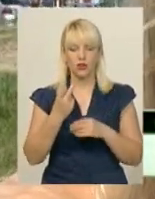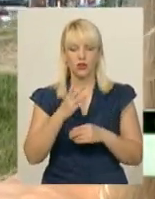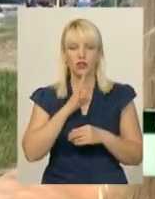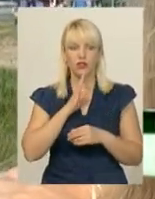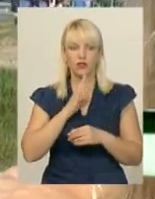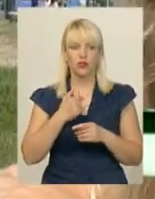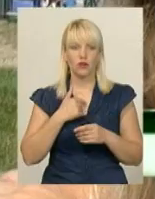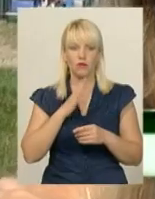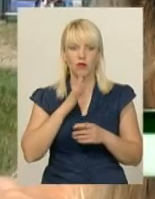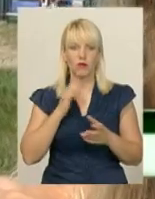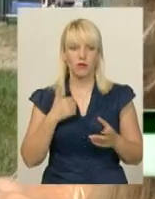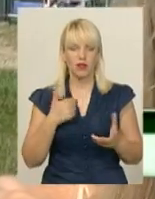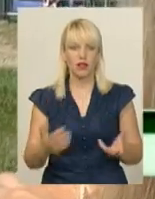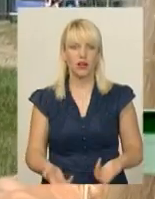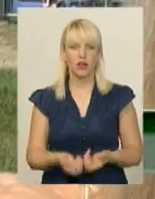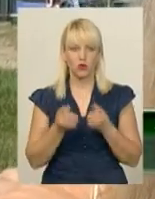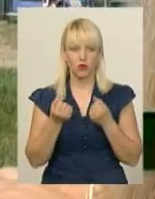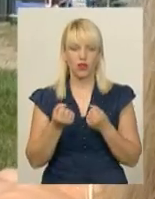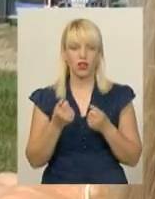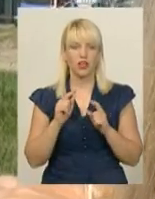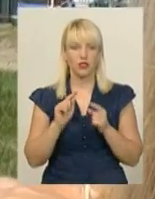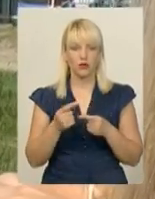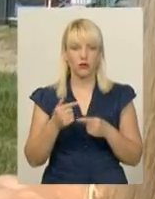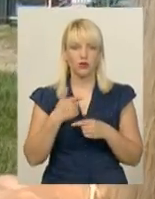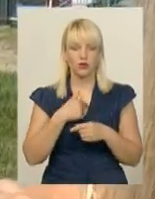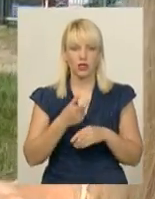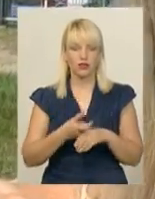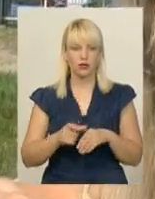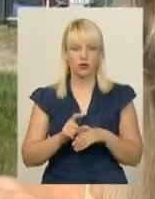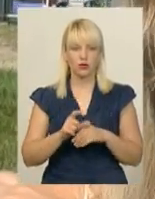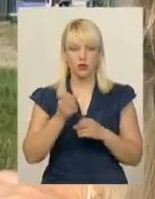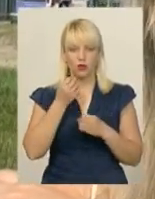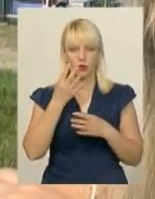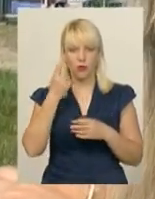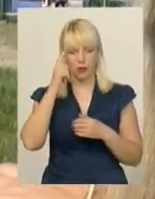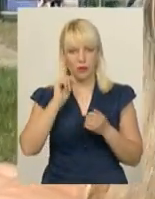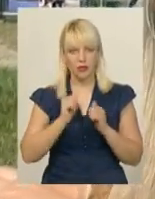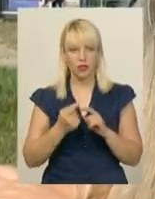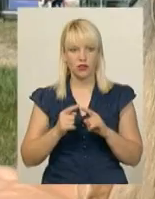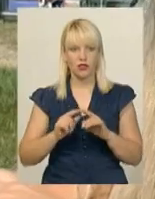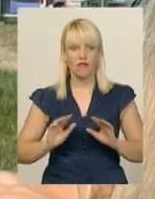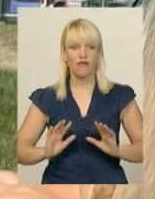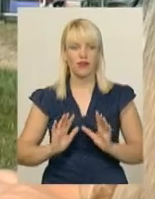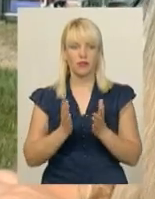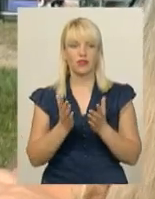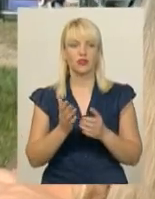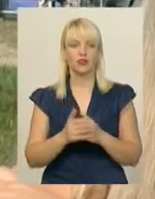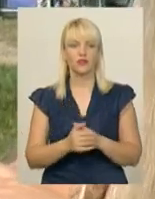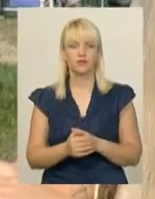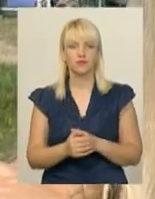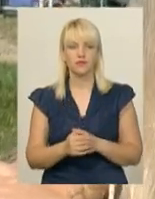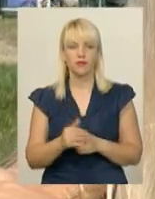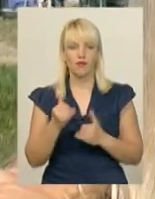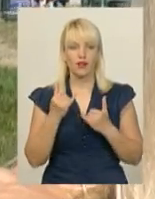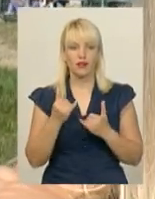якраз мене мама рятувала. І тому я дуже добре пам'ятаю цей випадок. І